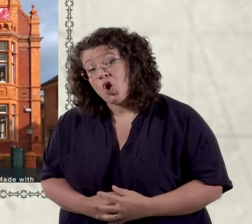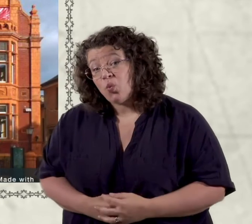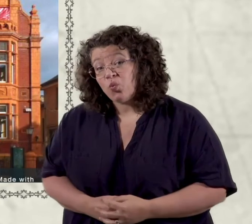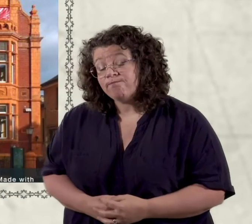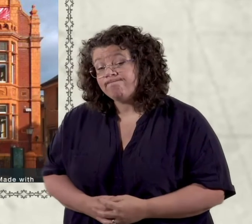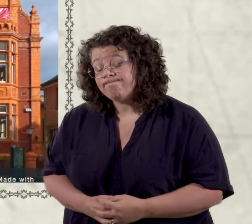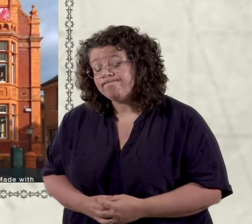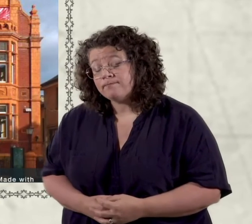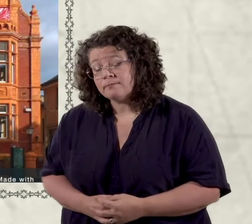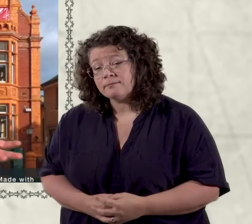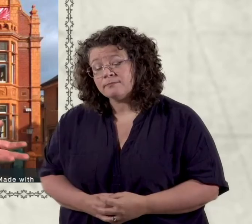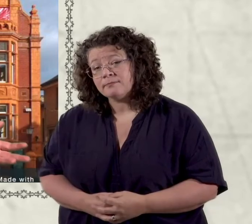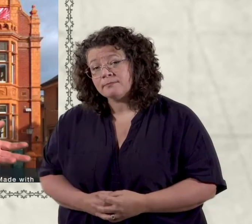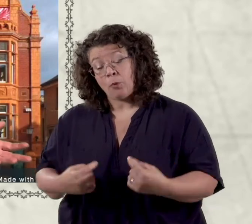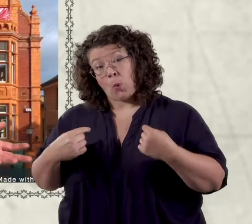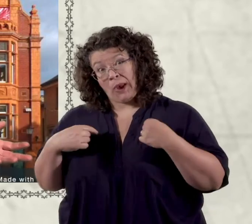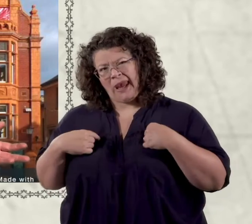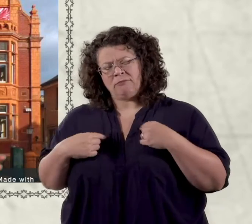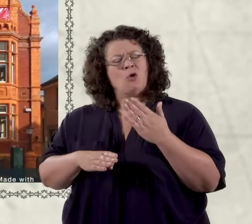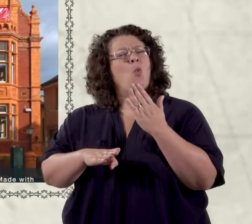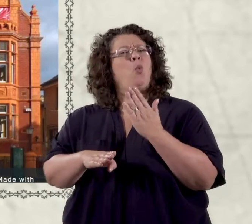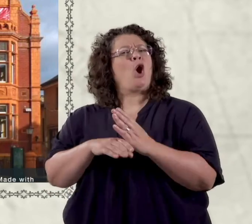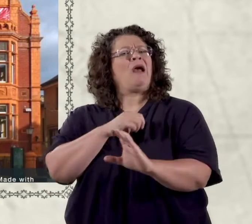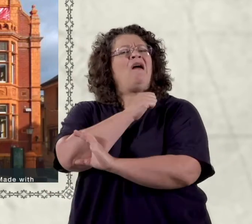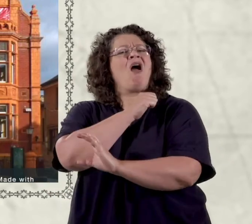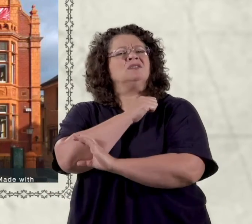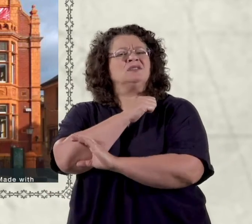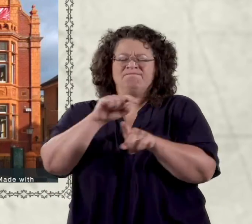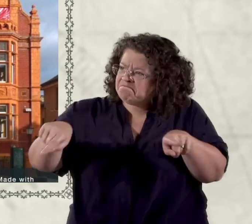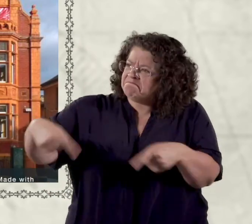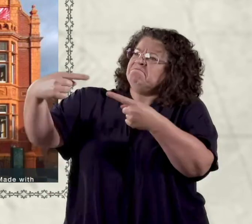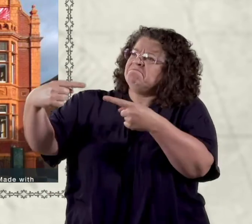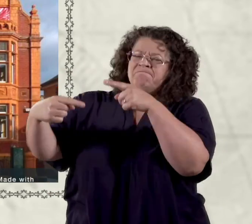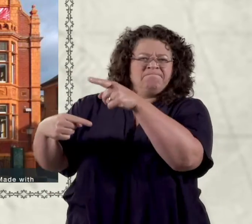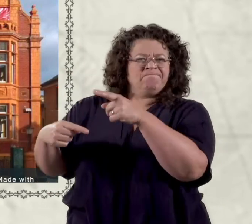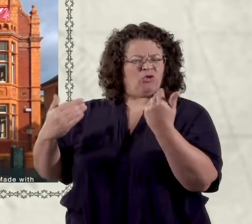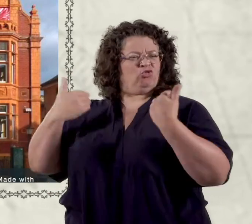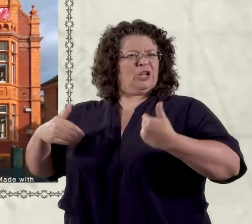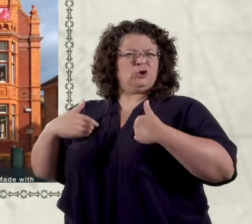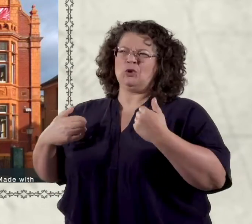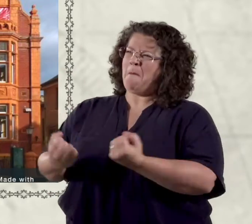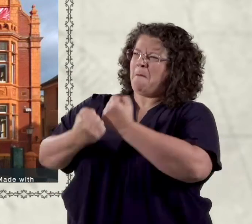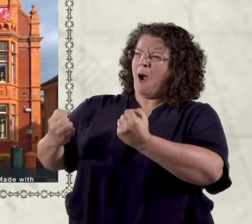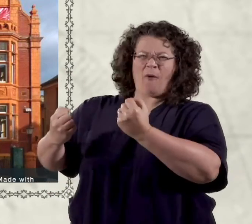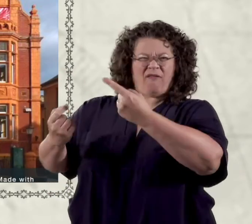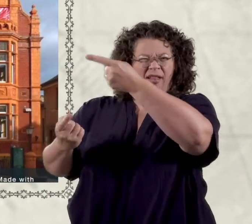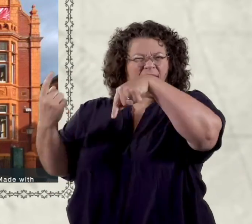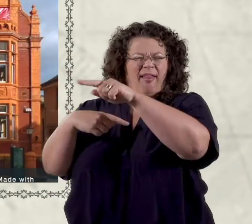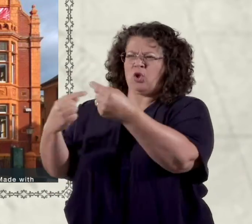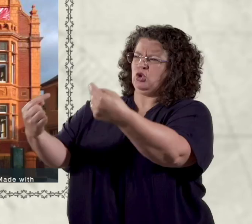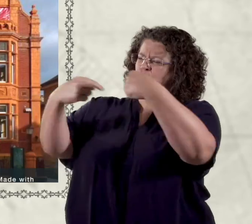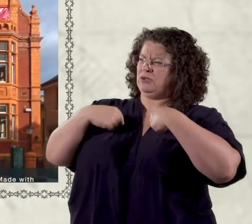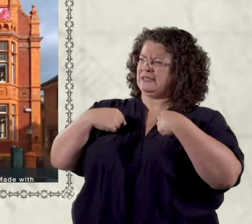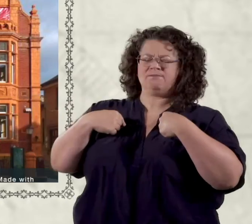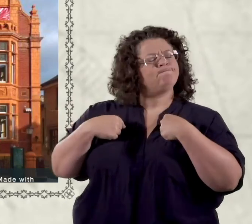Ond chi'n gwybod be? Dwi'n mynd dyfaru bod yn rhan o'r brotest na. Roedden ni y dosbarth weithiol wedi ymuno gyda'n gilydd